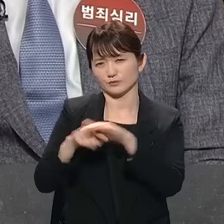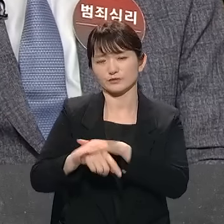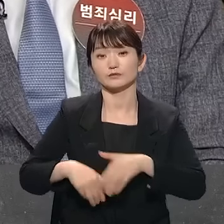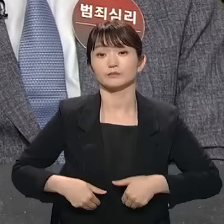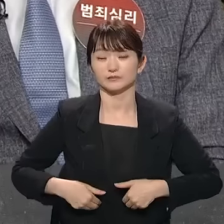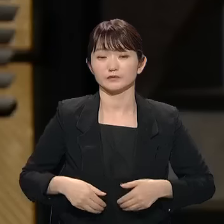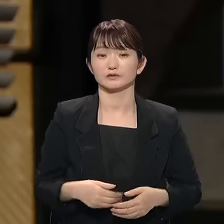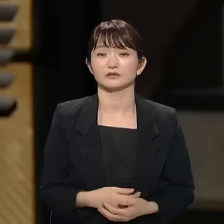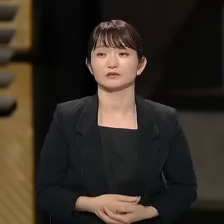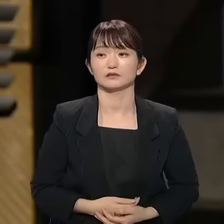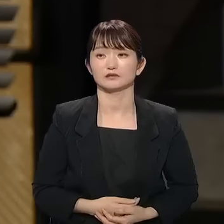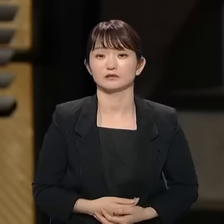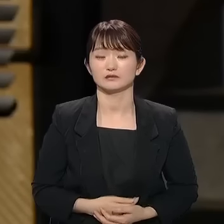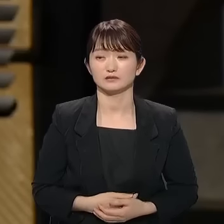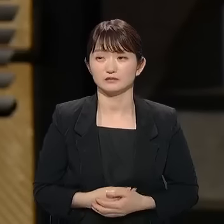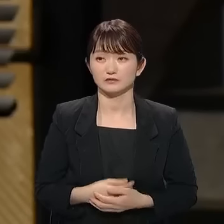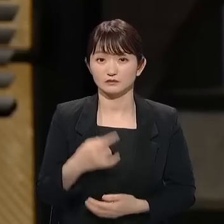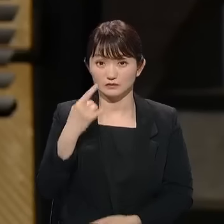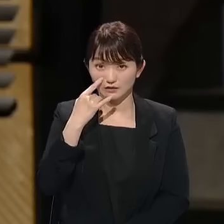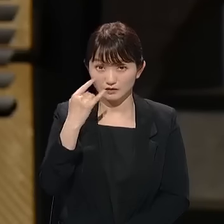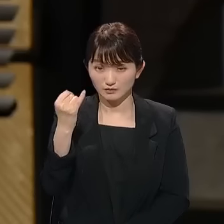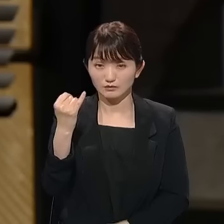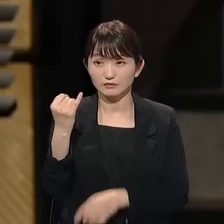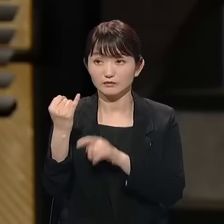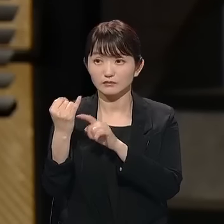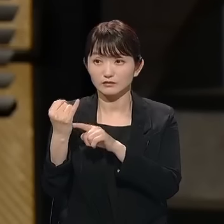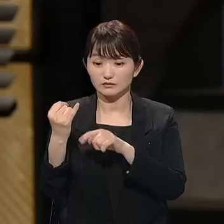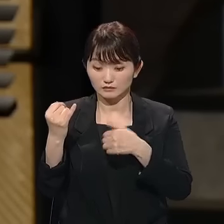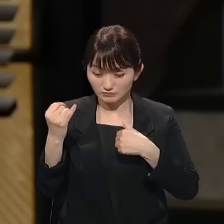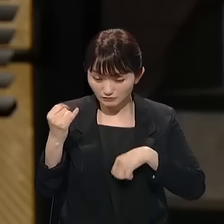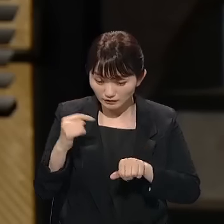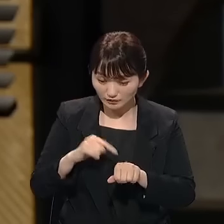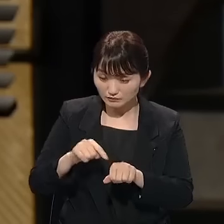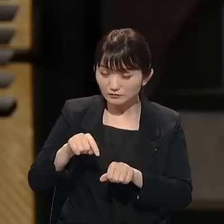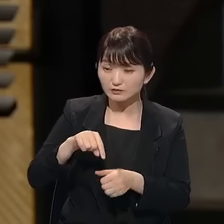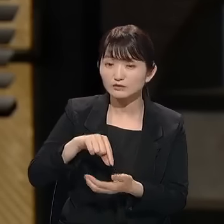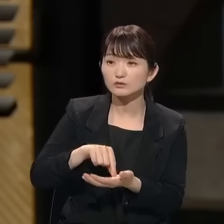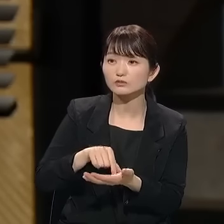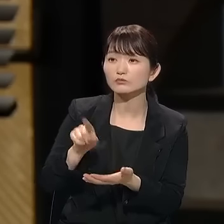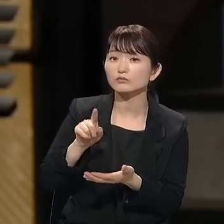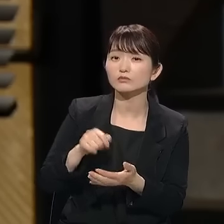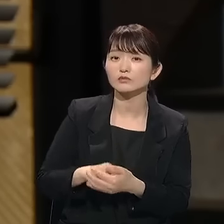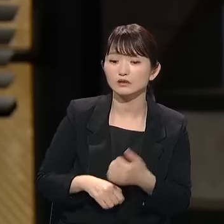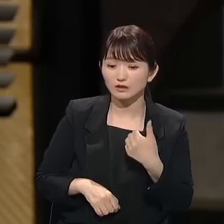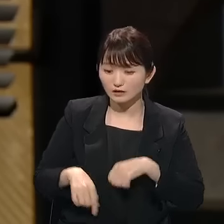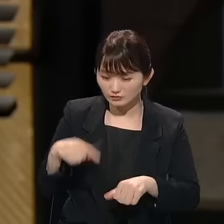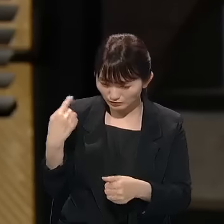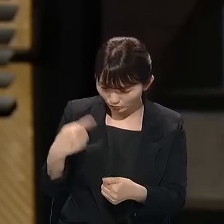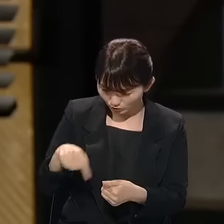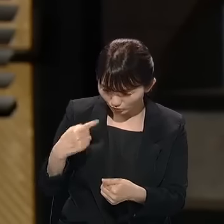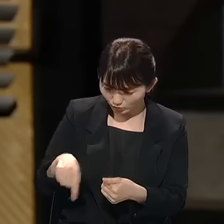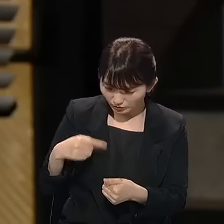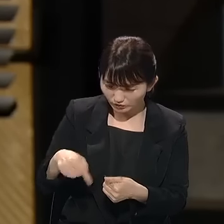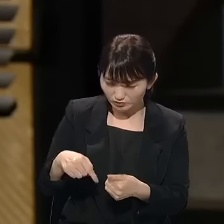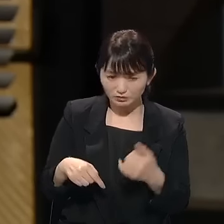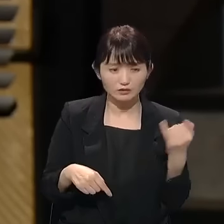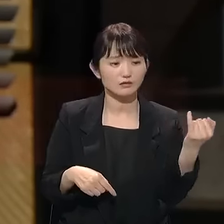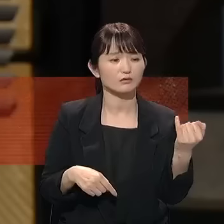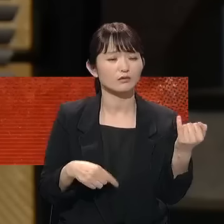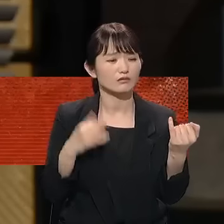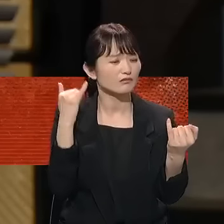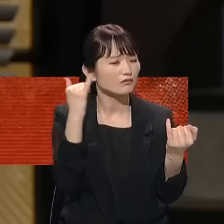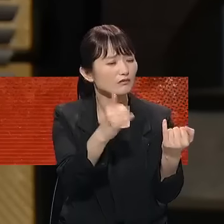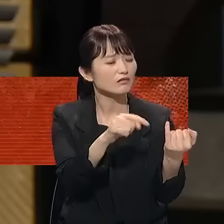제가 말씀드리면 그 어머니라고 하는 사람 자기 아들이 저 정도가 되면 그러니까요. 자기 아들 교육을 시켜야 되는데